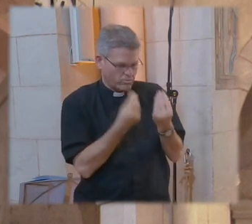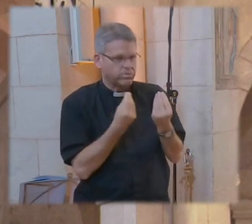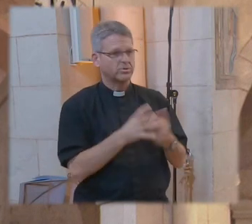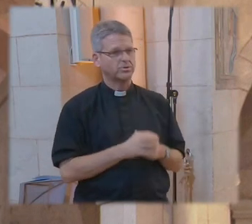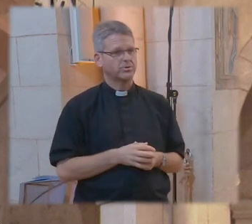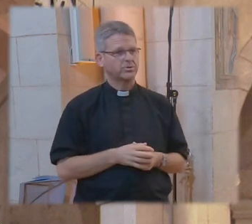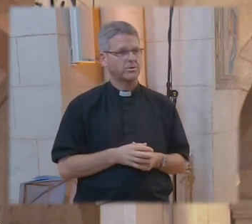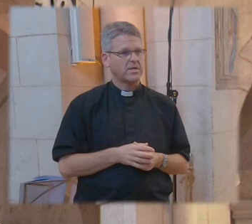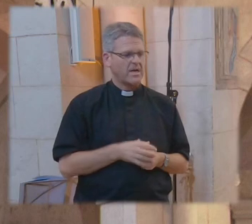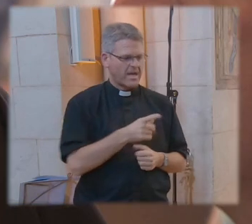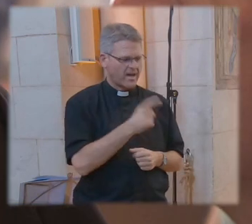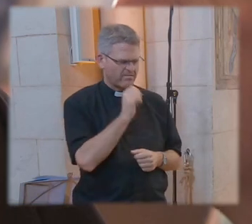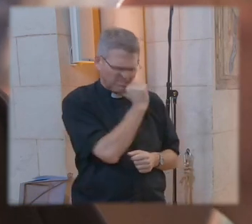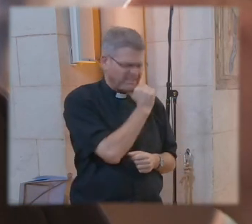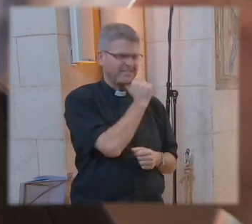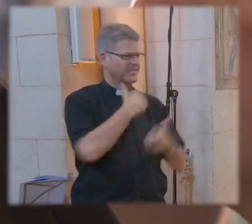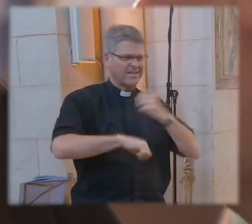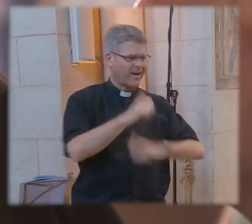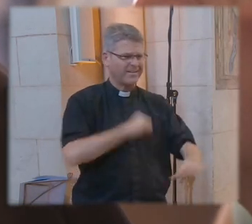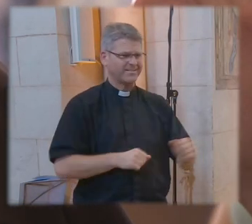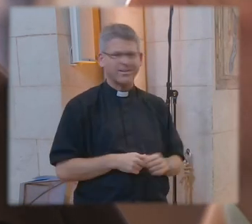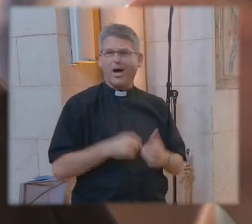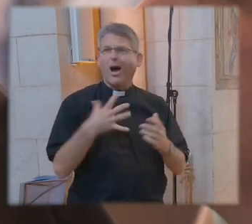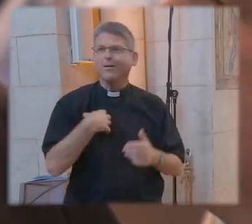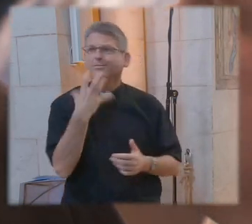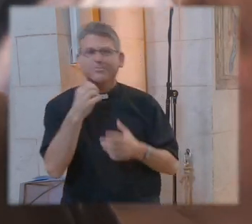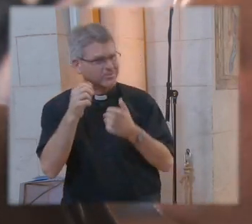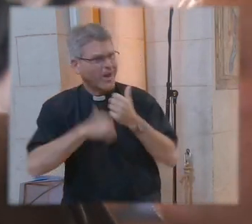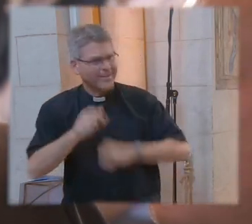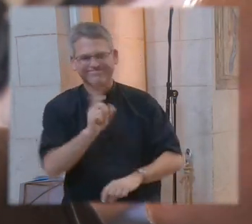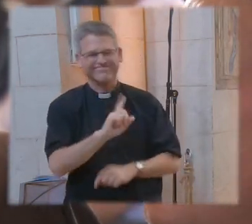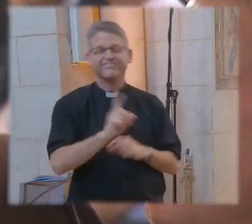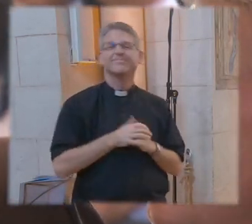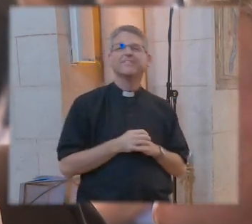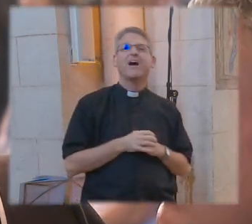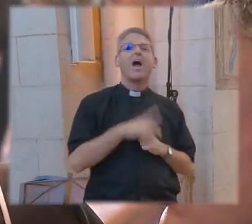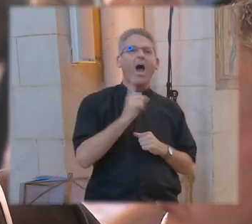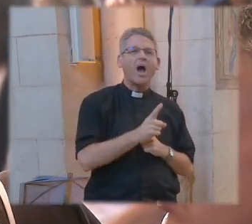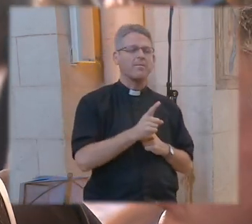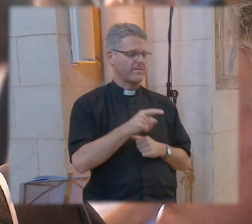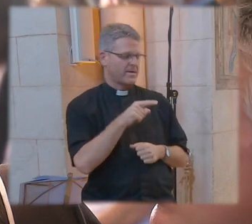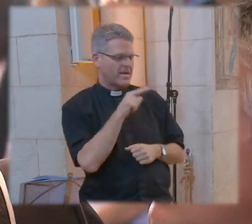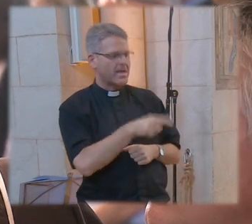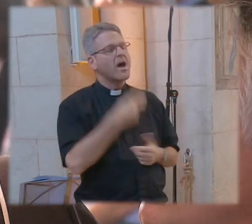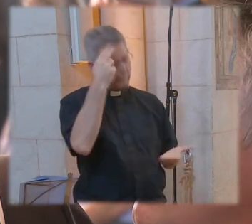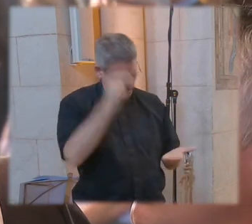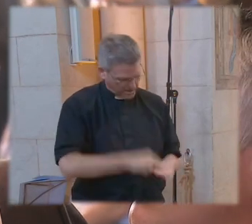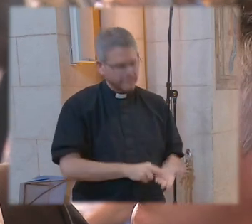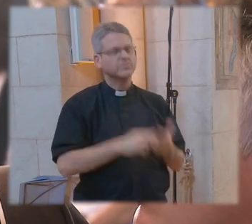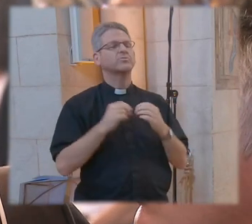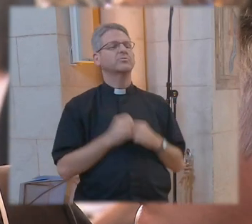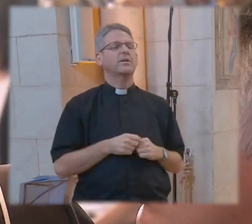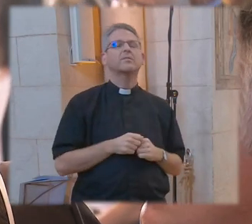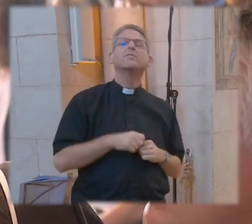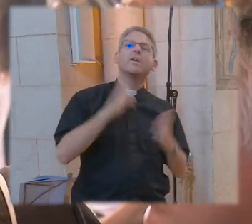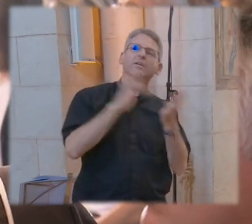Kreuz nicht gesucht, sondern sich am Willen Gottes für das Leben der Menschen orientiert hat und wegen seiner